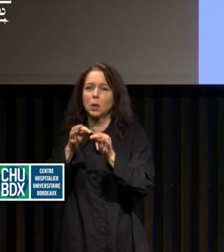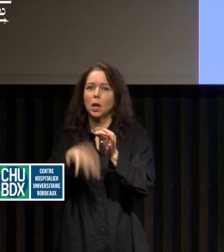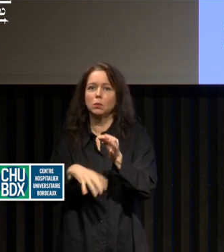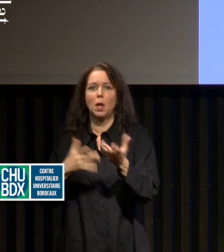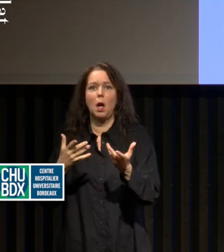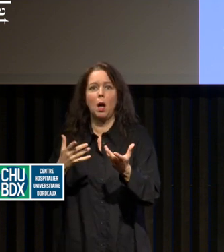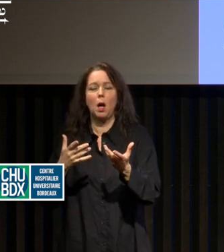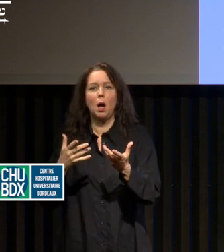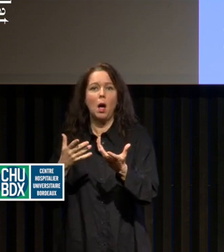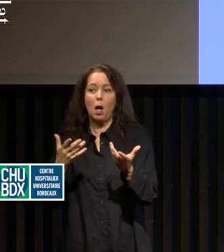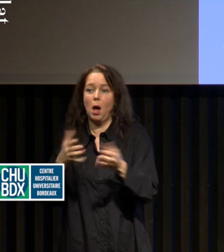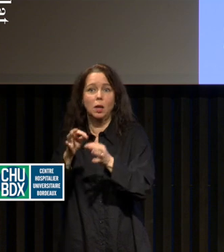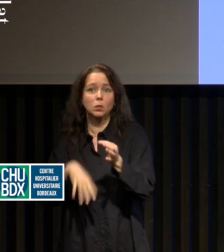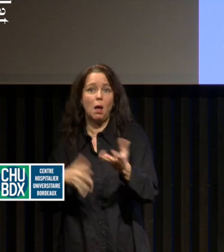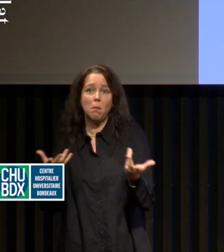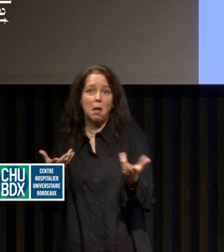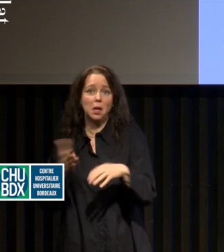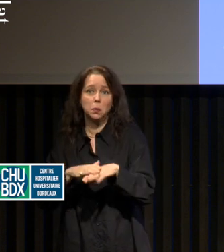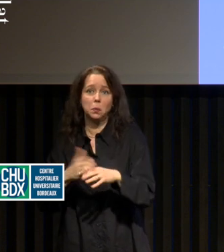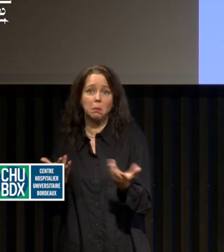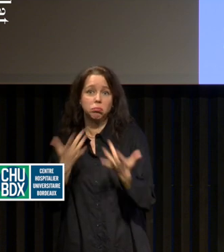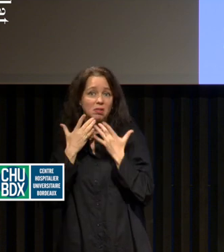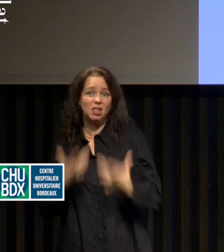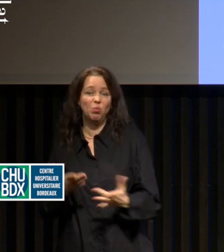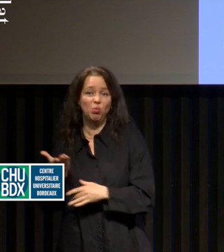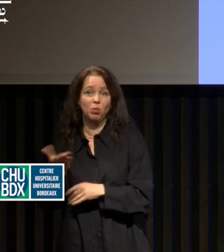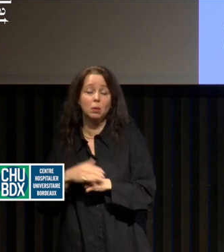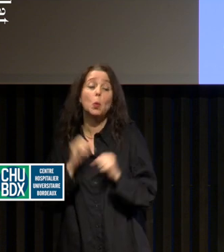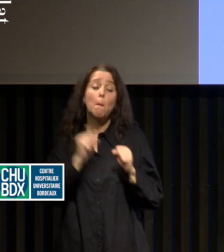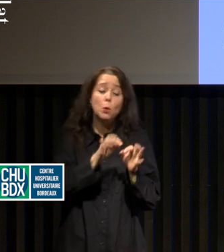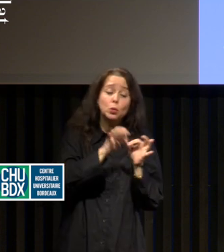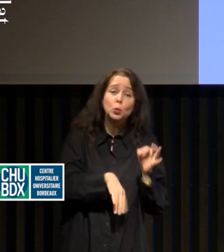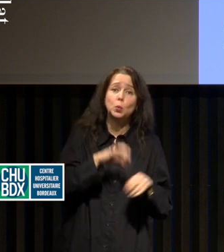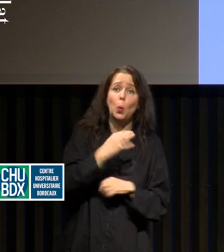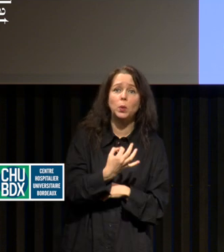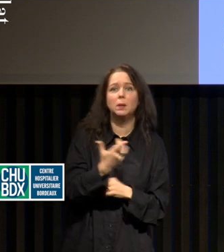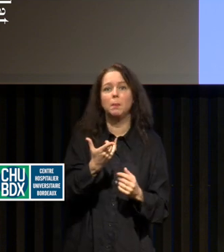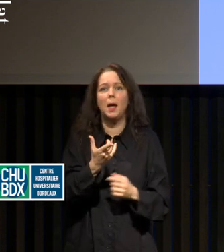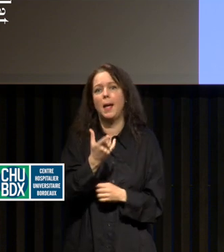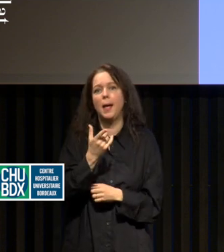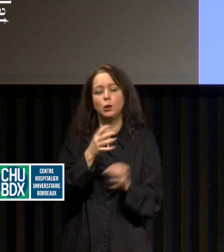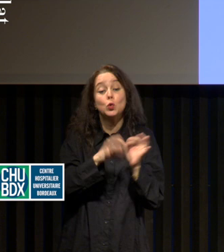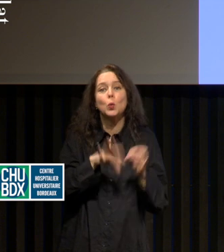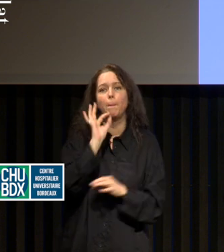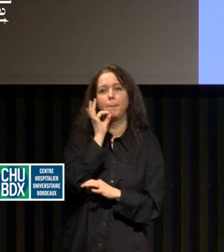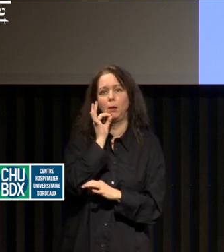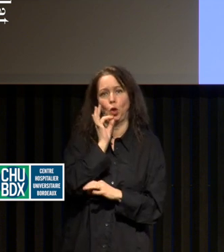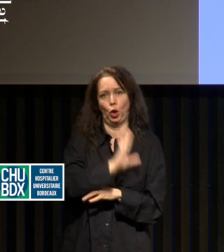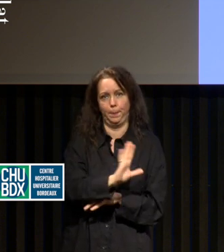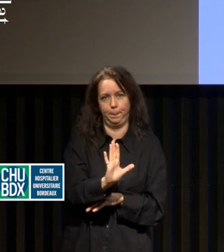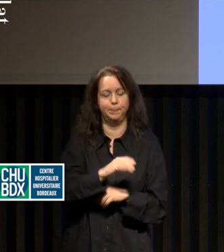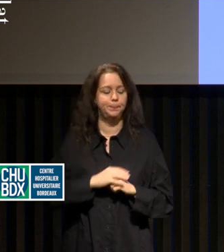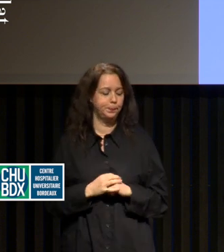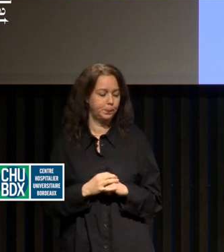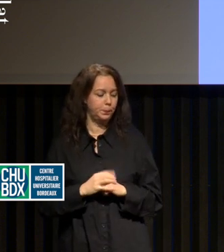très majoritairement décevants. Donc oui, ça peut être une solution, mais c'est vraiment une petite solution. Et puis, voilà, ce dont